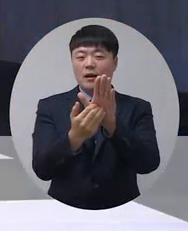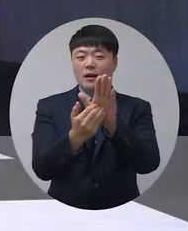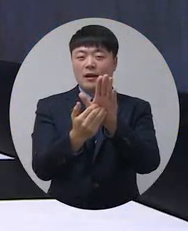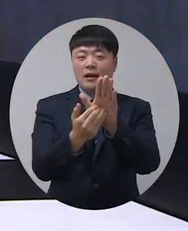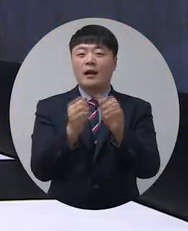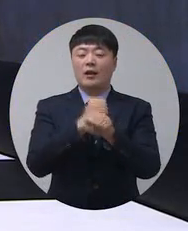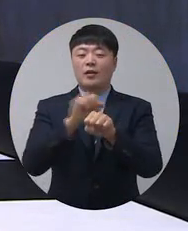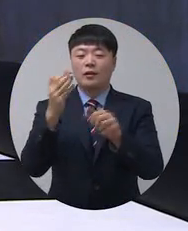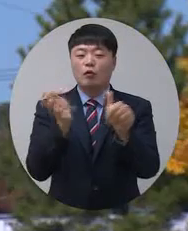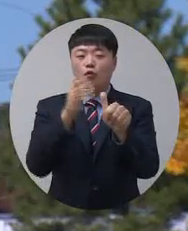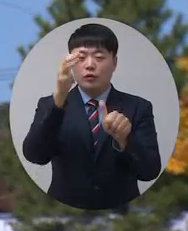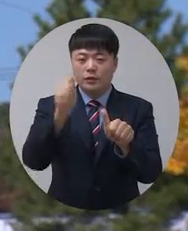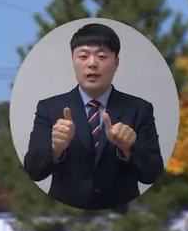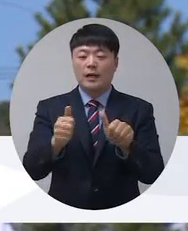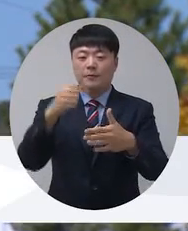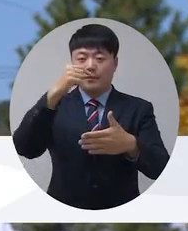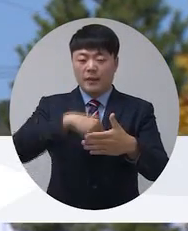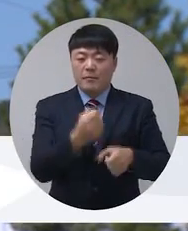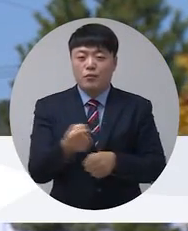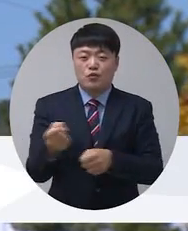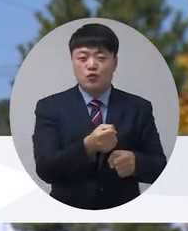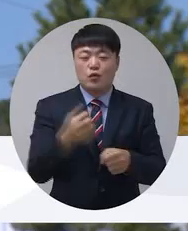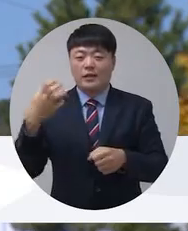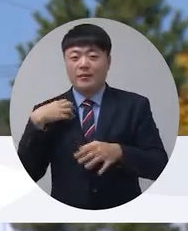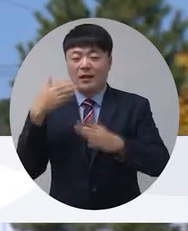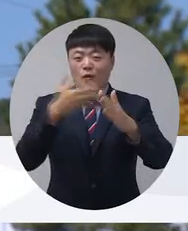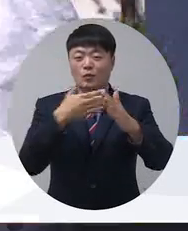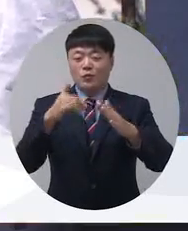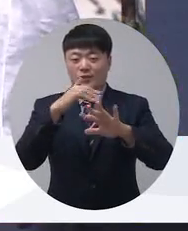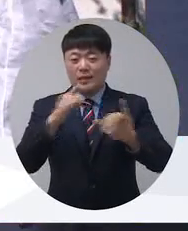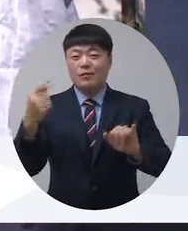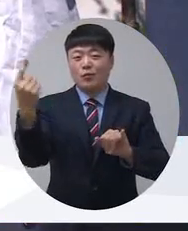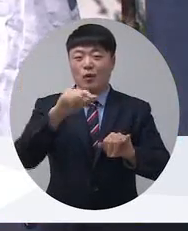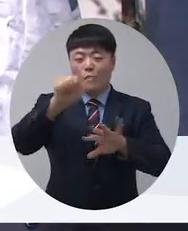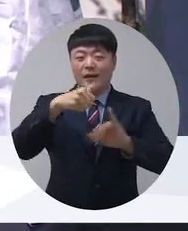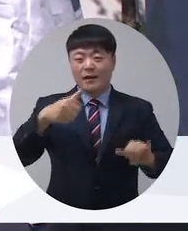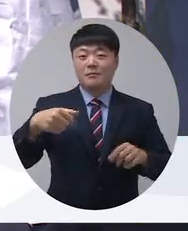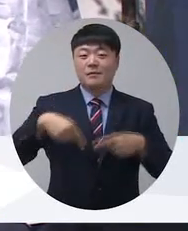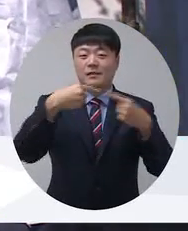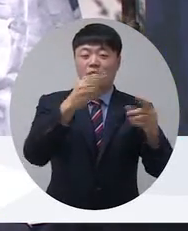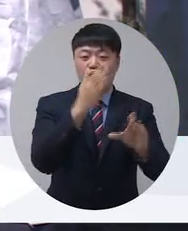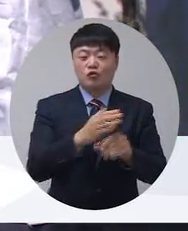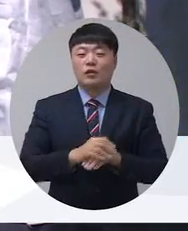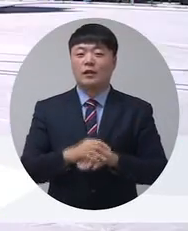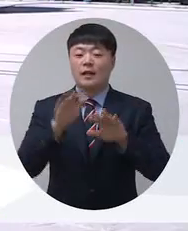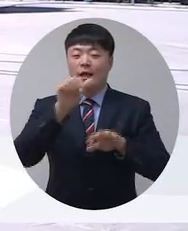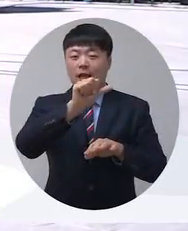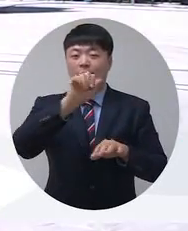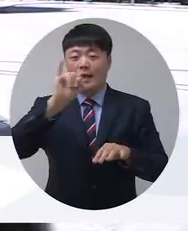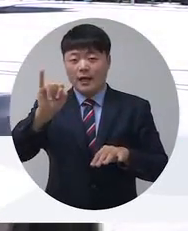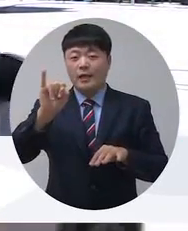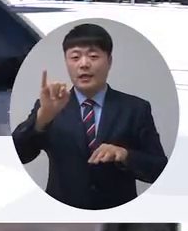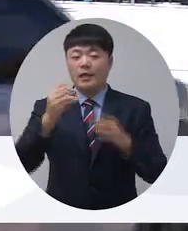문준희 합천 군수를 비롯해 시군 방역 담당 공무원 등 500여 명이 참관한 가운데 이뤄졌으며 AI 발생 시